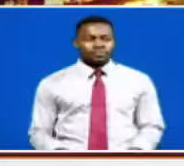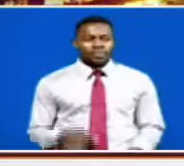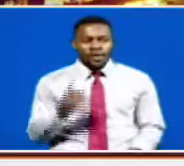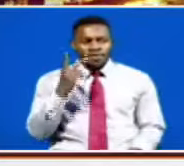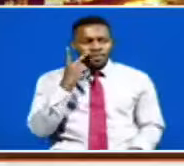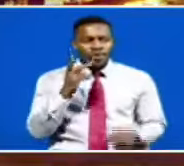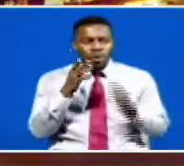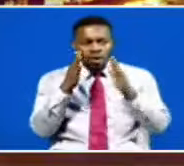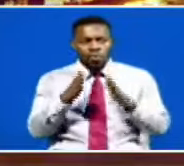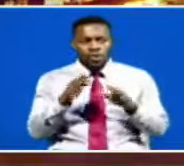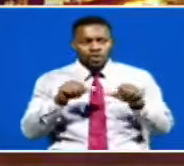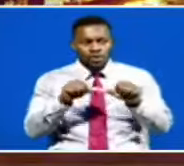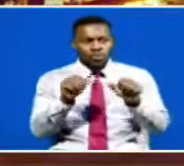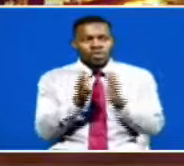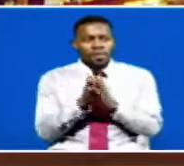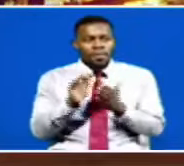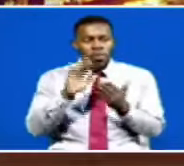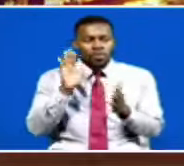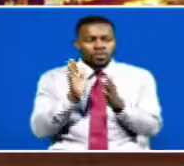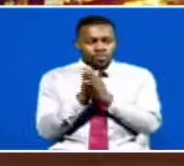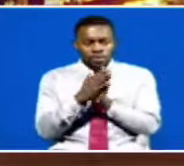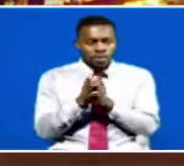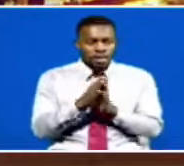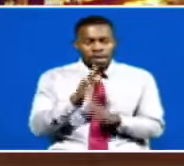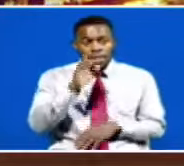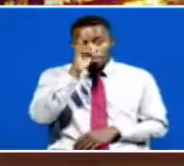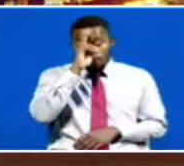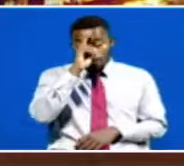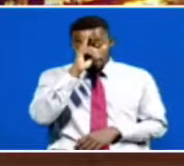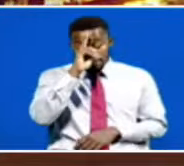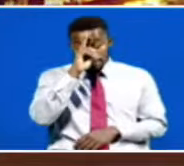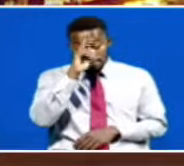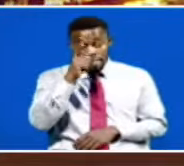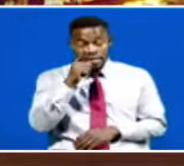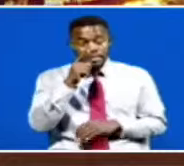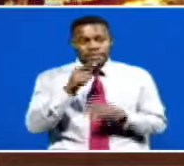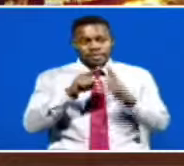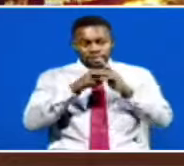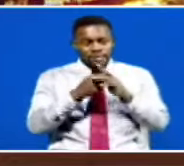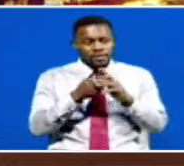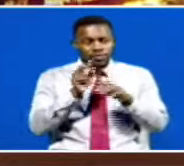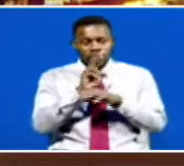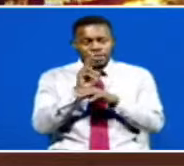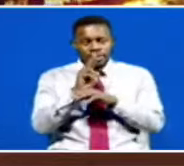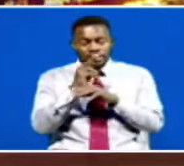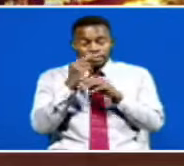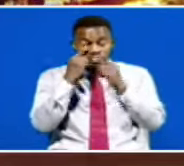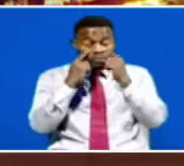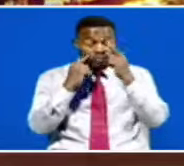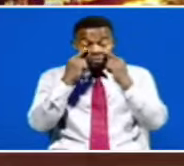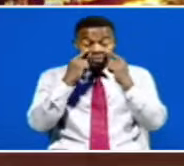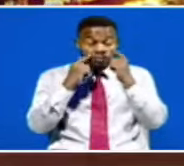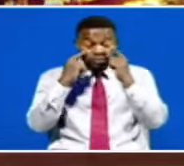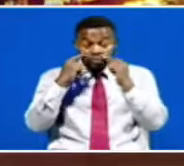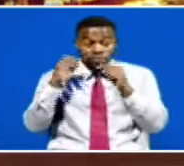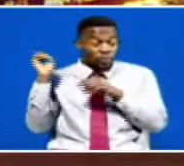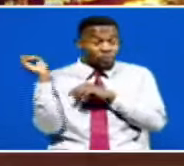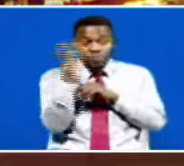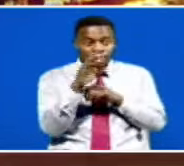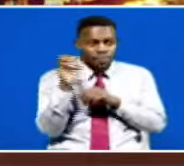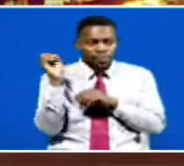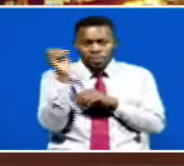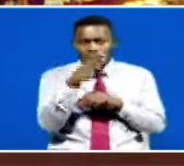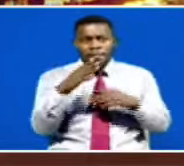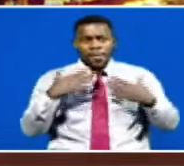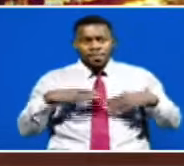Tuendelee na taarifa zaidi za siku ambapo polisi walilazimika kutumia vitoa machozi kutawanya waandamanaji wenye ghadhabu